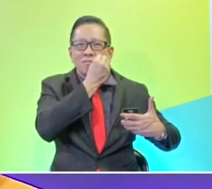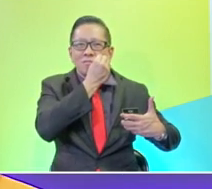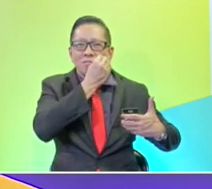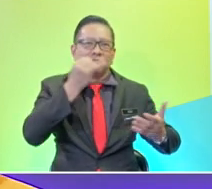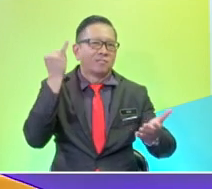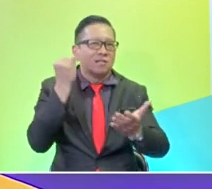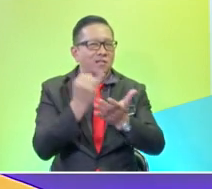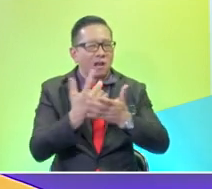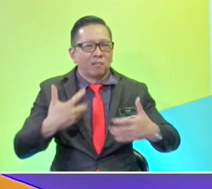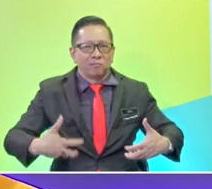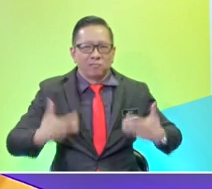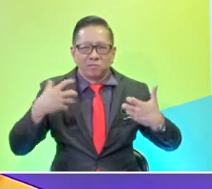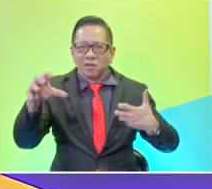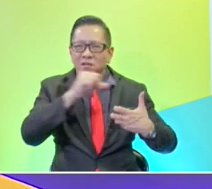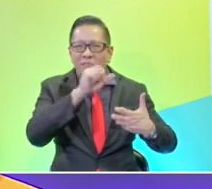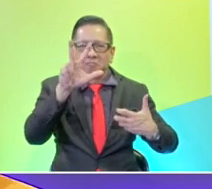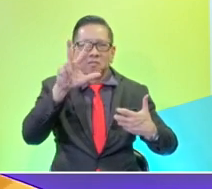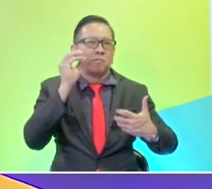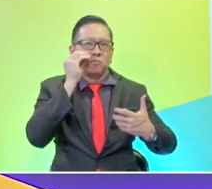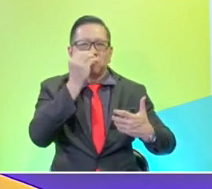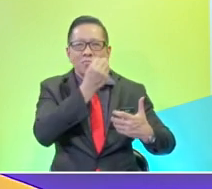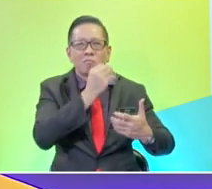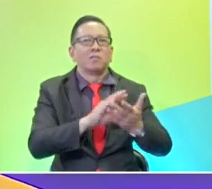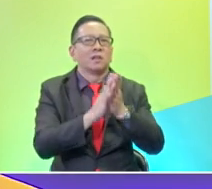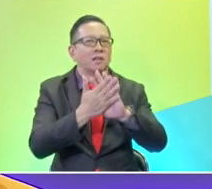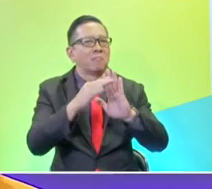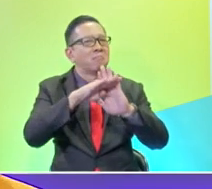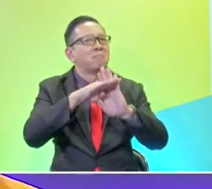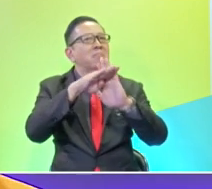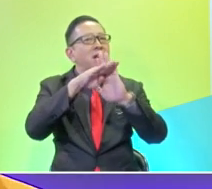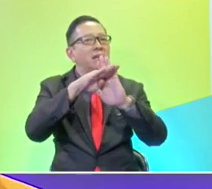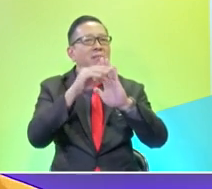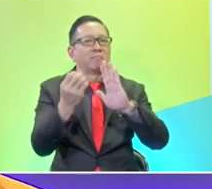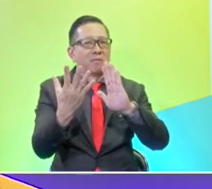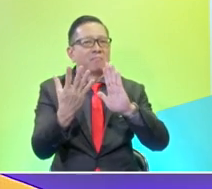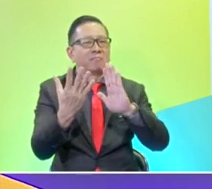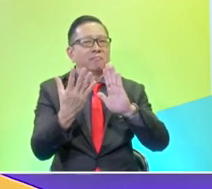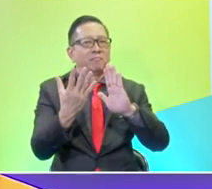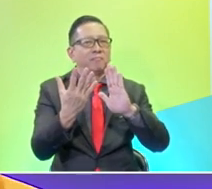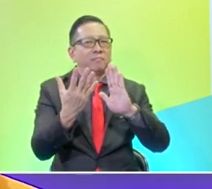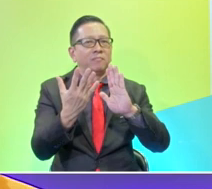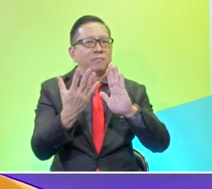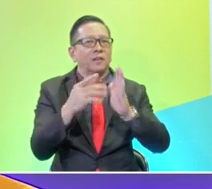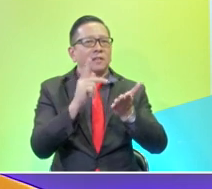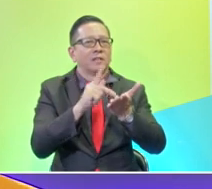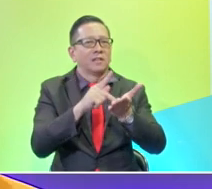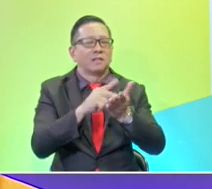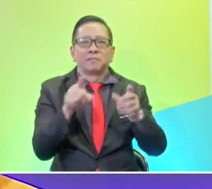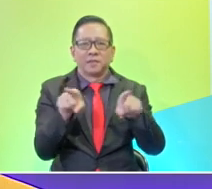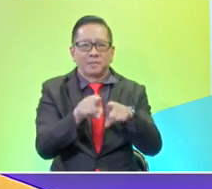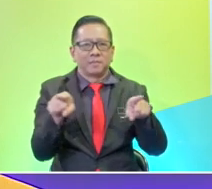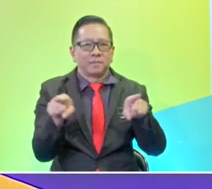tamunya ini dicabut tiga Kuntum bunga jadi berapa Baki bunga yang tinggal nah jadi kita kirimkan sama-sama